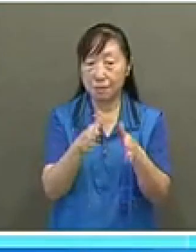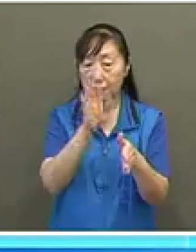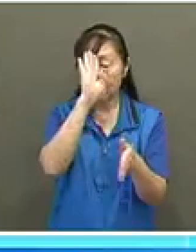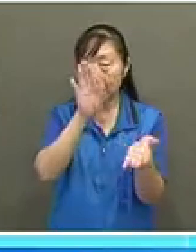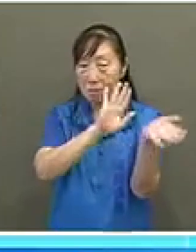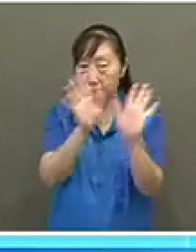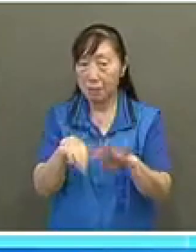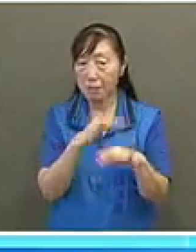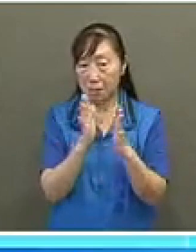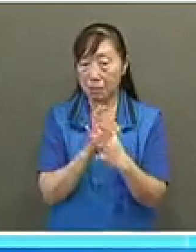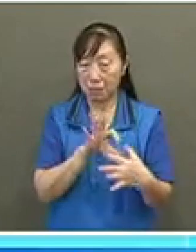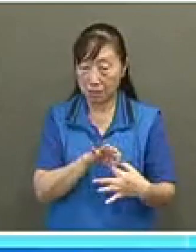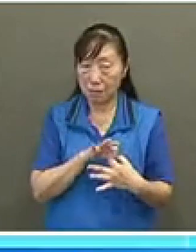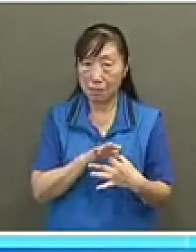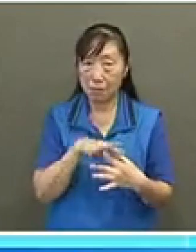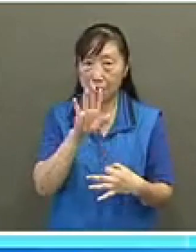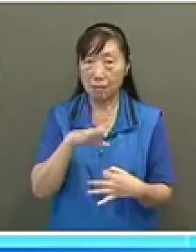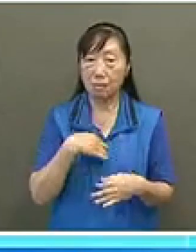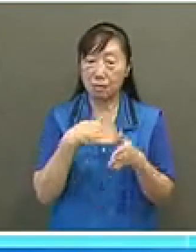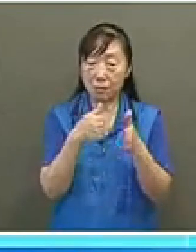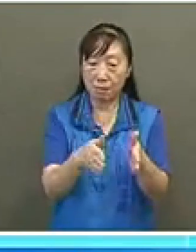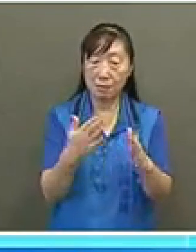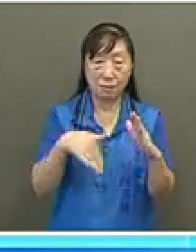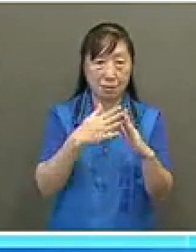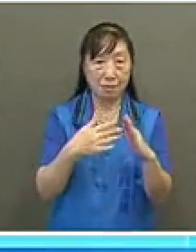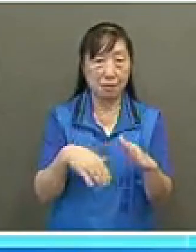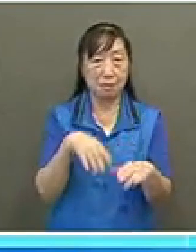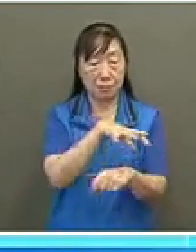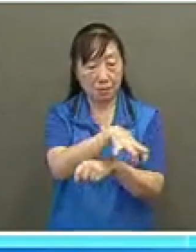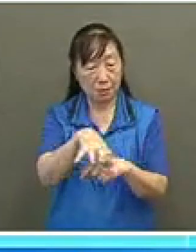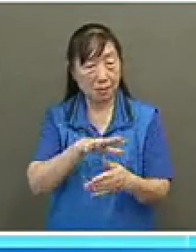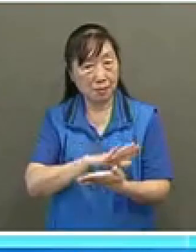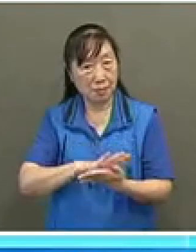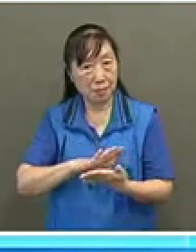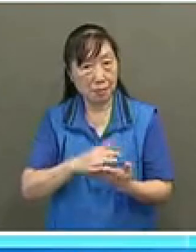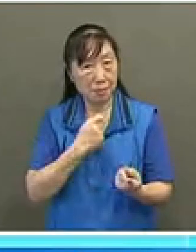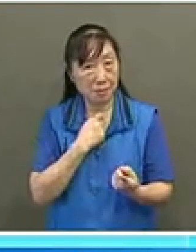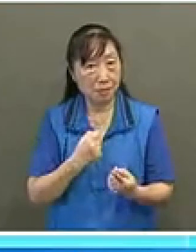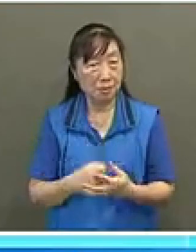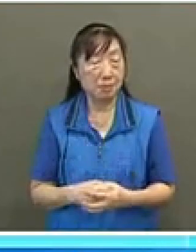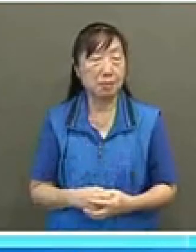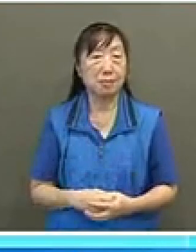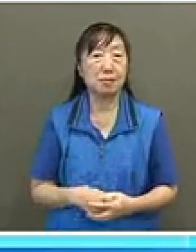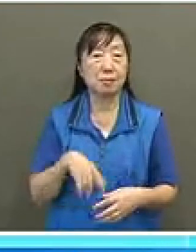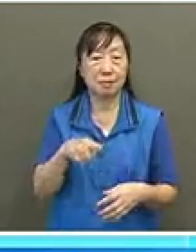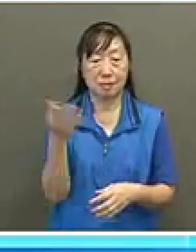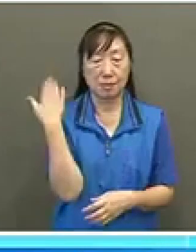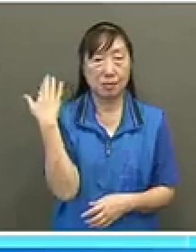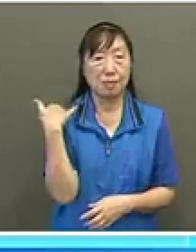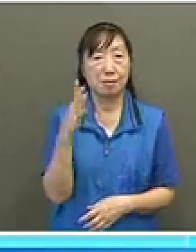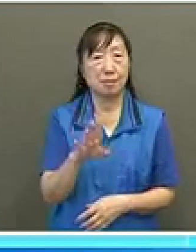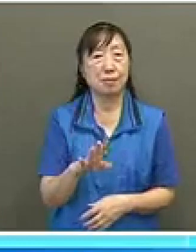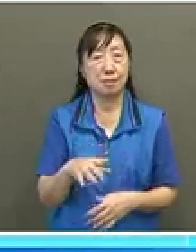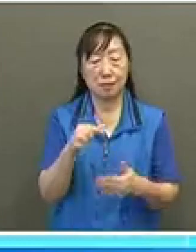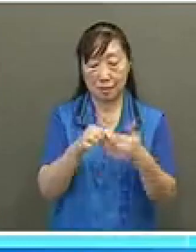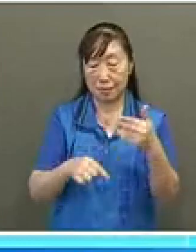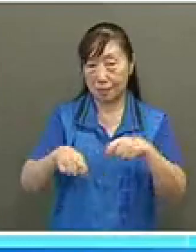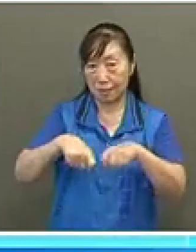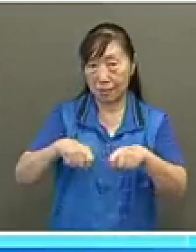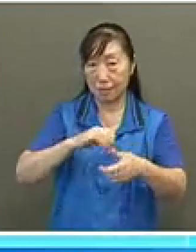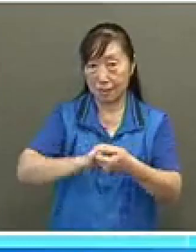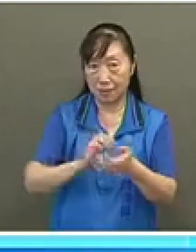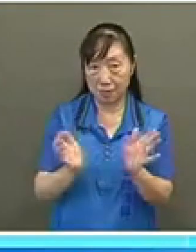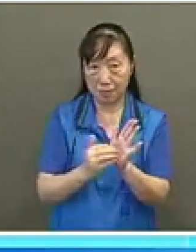心。为了强化校园的防疫作为，我们在之前已经立定了很多的作